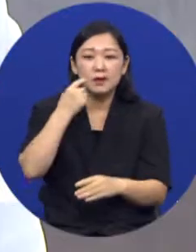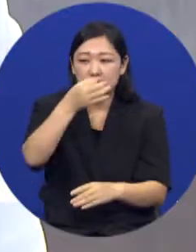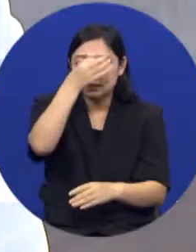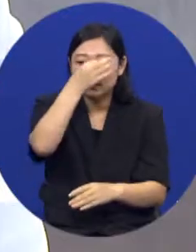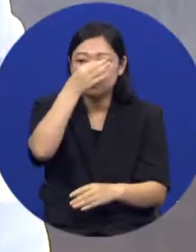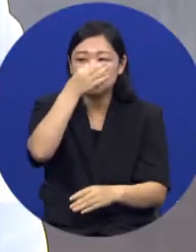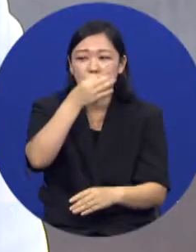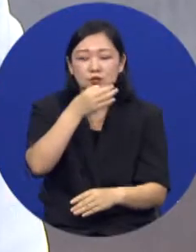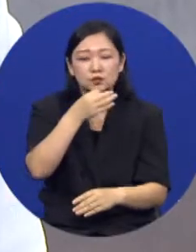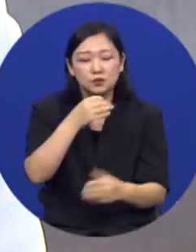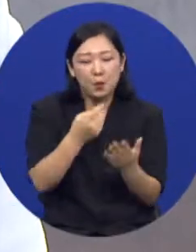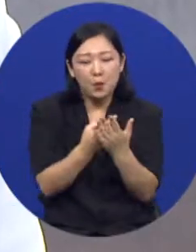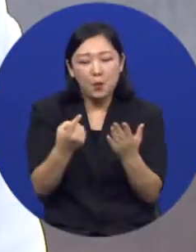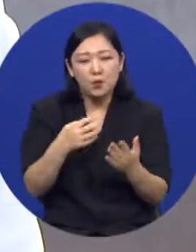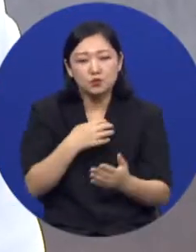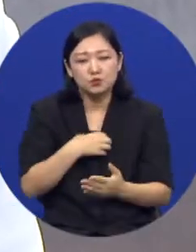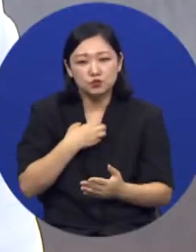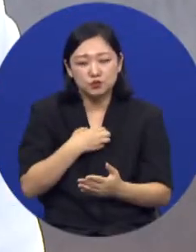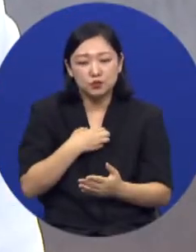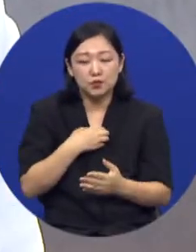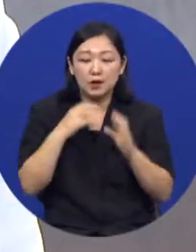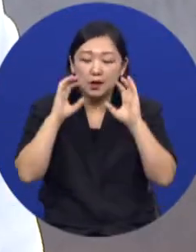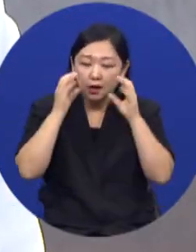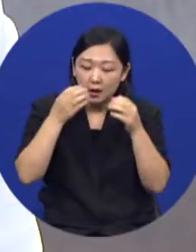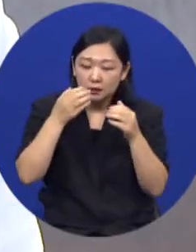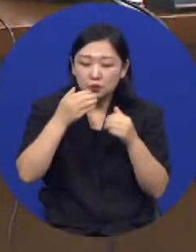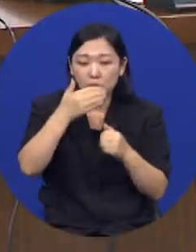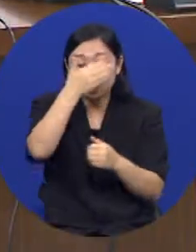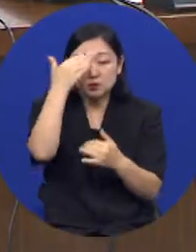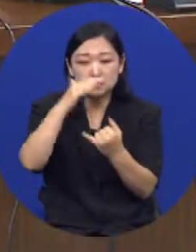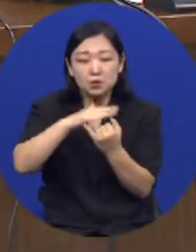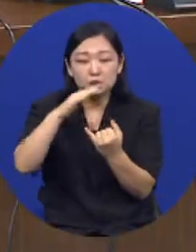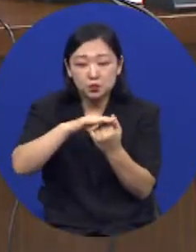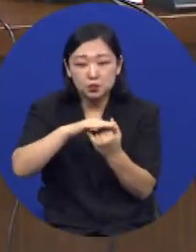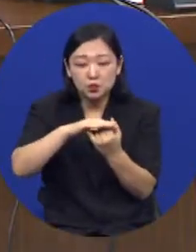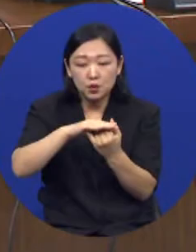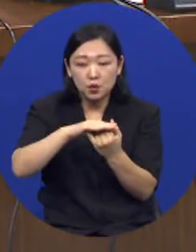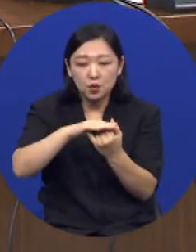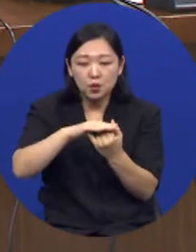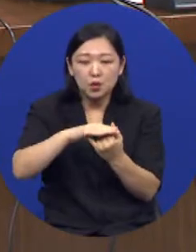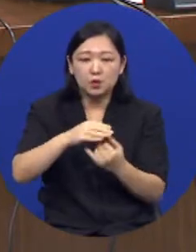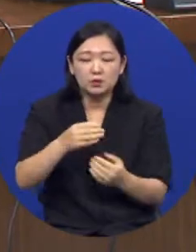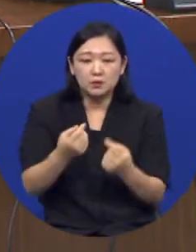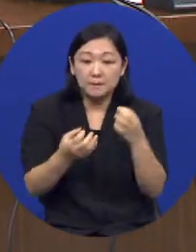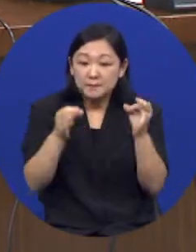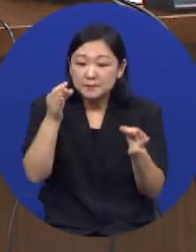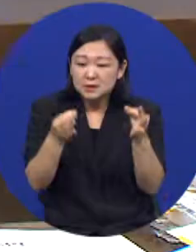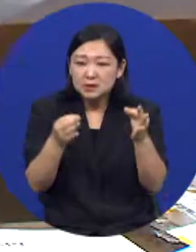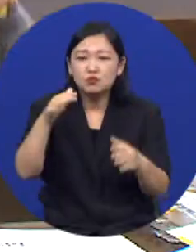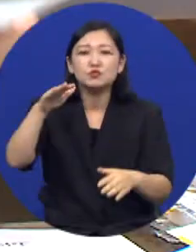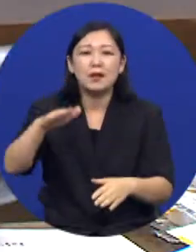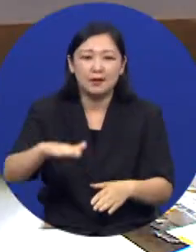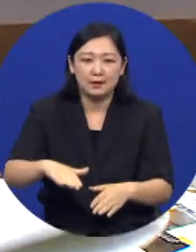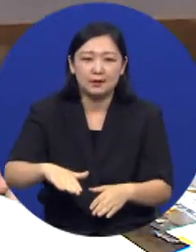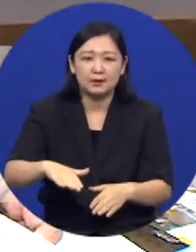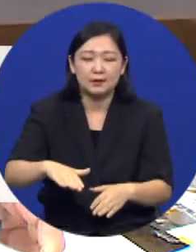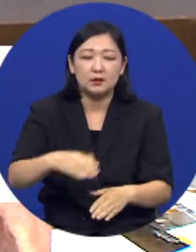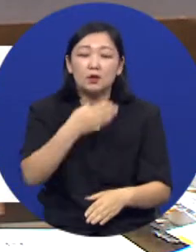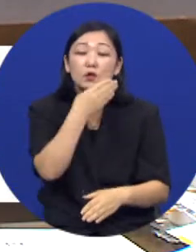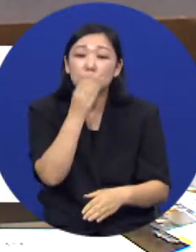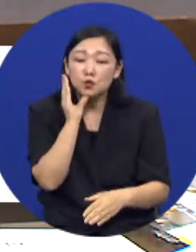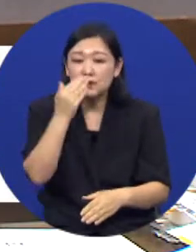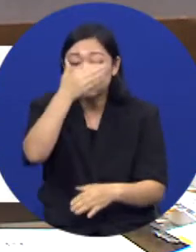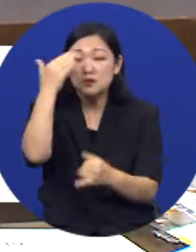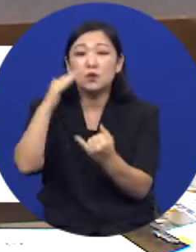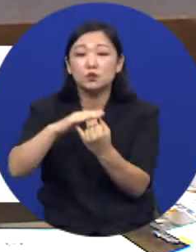된다. 복지 예산에서 아동 청소년 관련 예산의 비중이 낮다는 비판도 나왔습니다. 노인 청소년